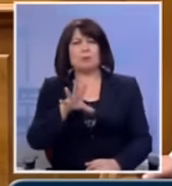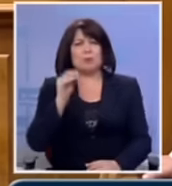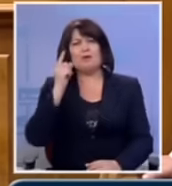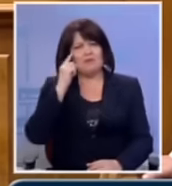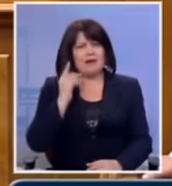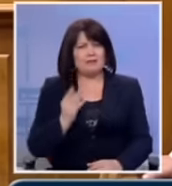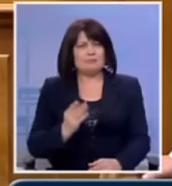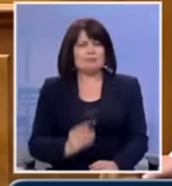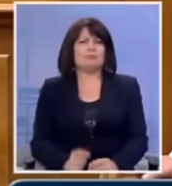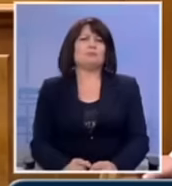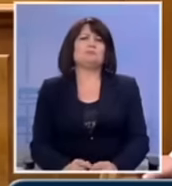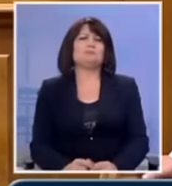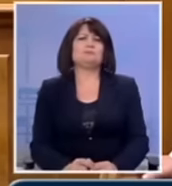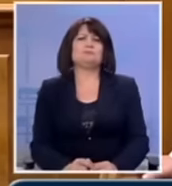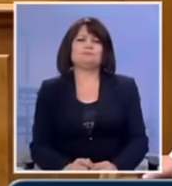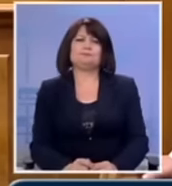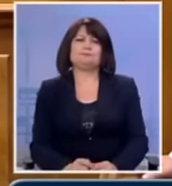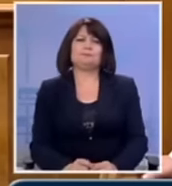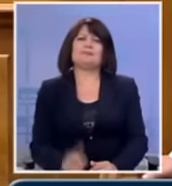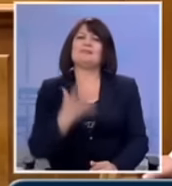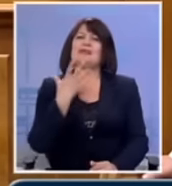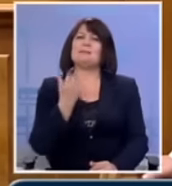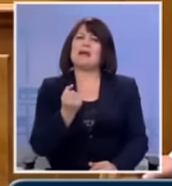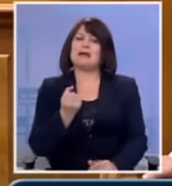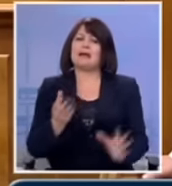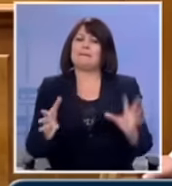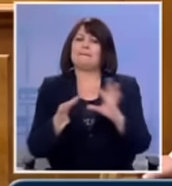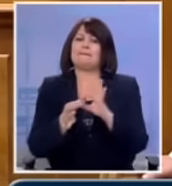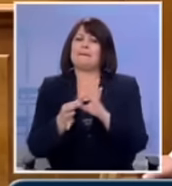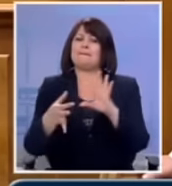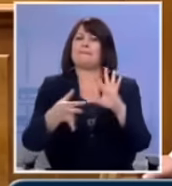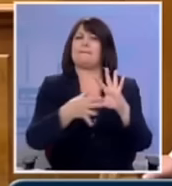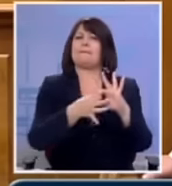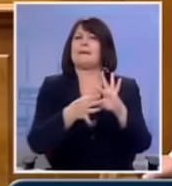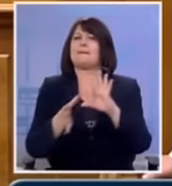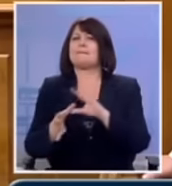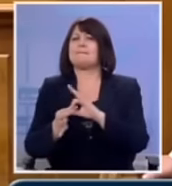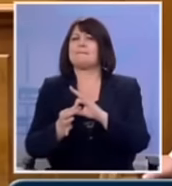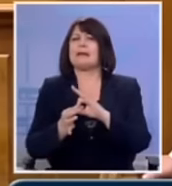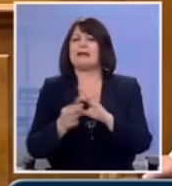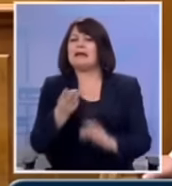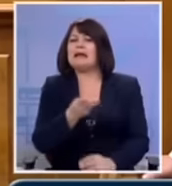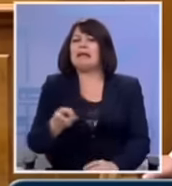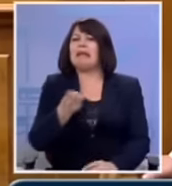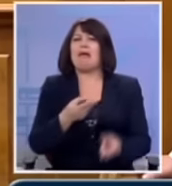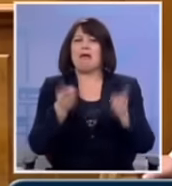διαπιστώνω ότι υπάρχει ένα νήμα που τη συνδέει, μάλλον μια προσδοκία θα